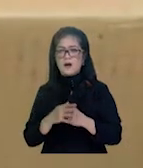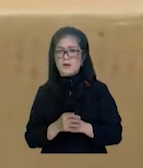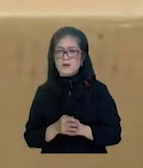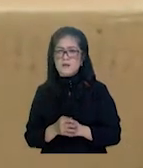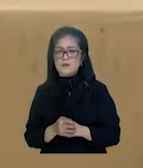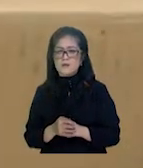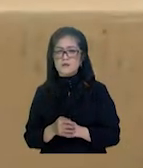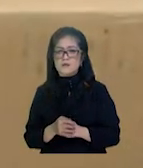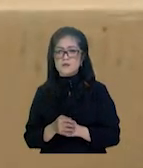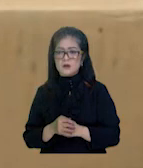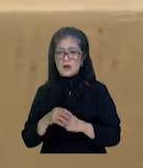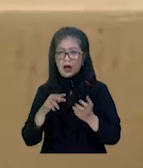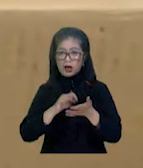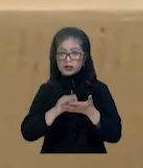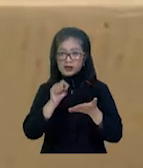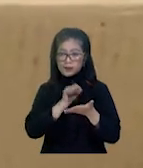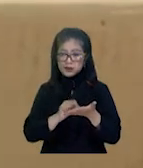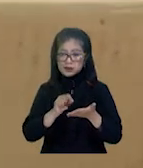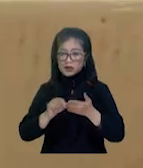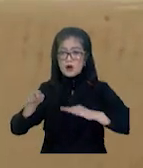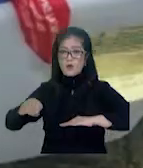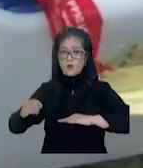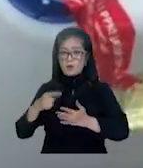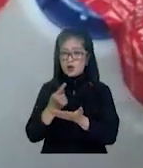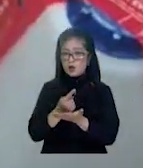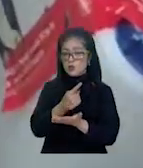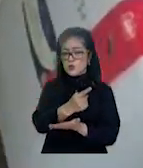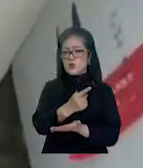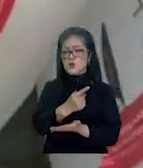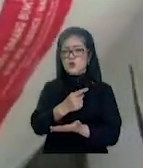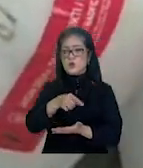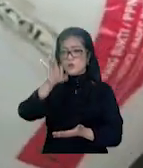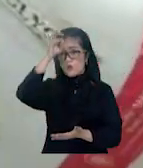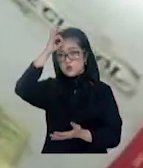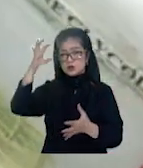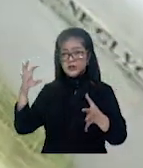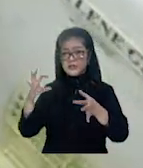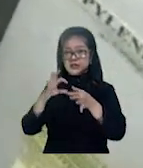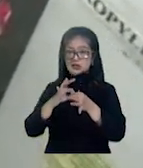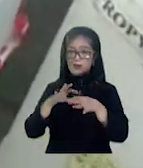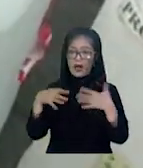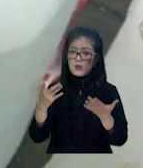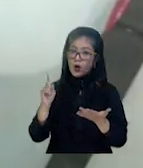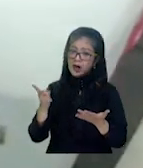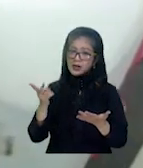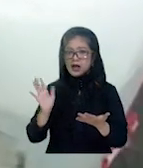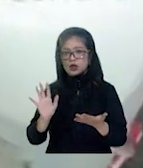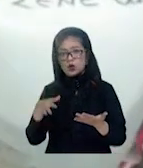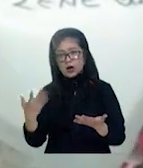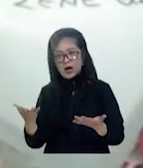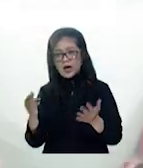Selain sanksi administratif, BPOM juga berkolaborasi dengan Bareskrim Polri untuk menelusuri ada atau tidaknya aspek